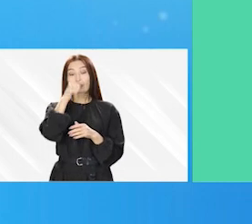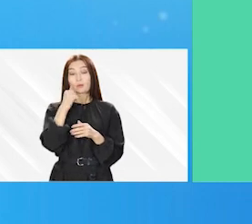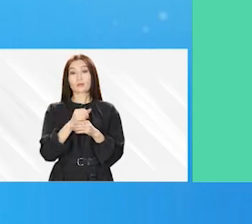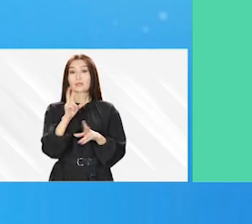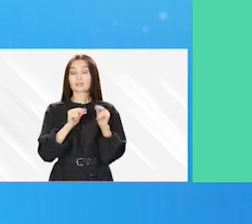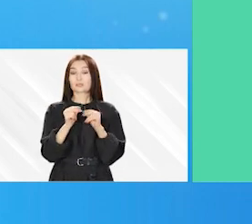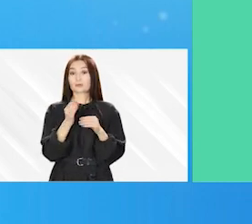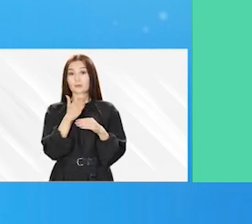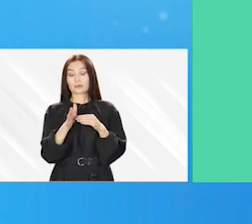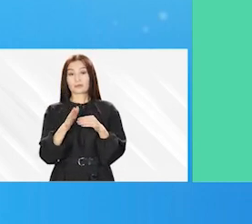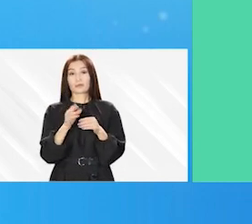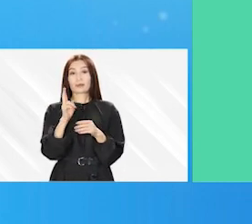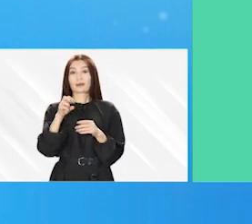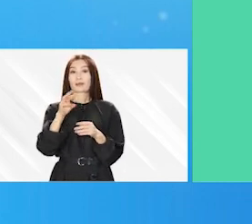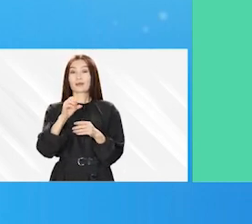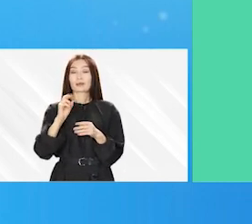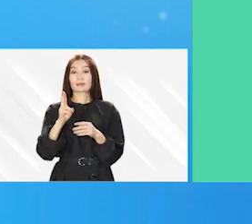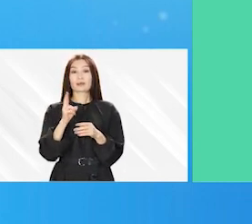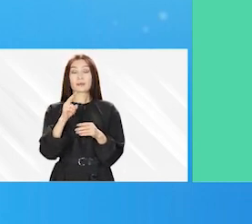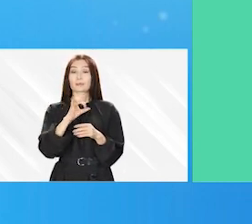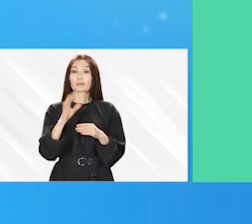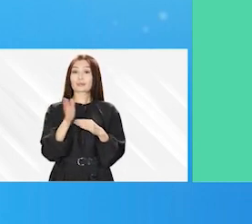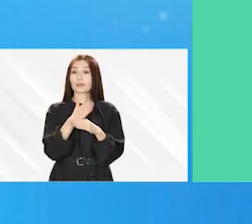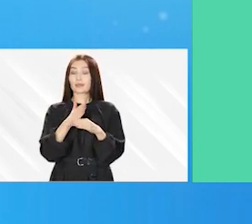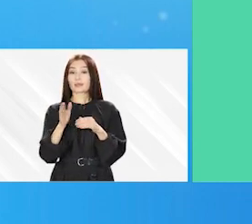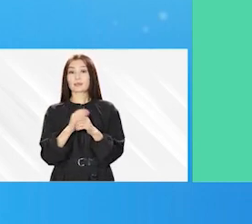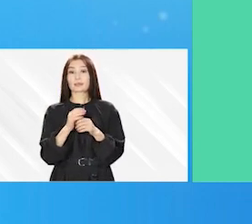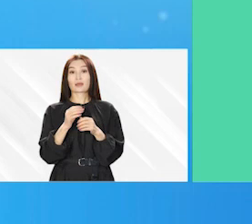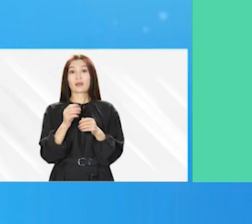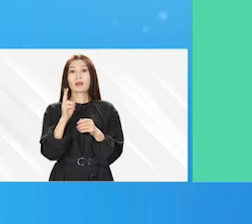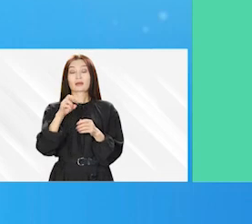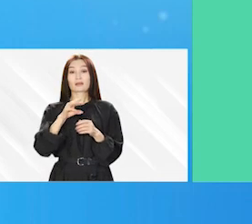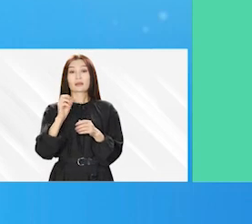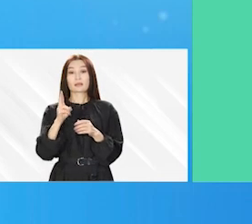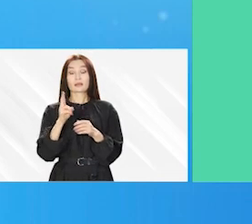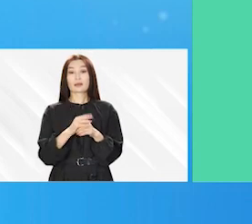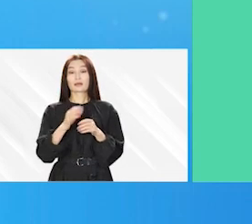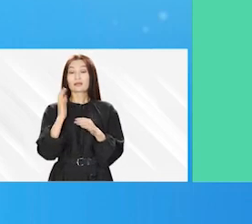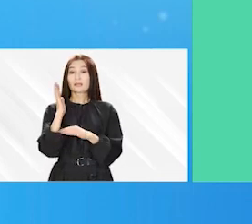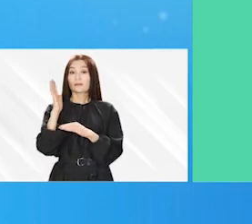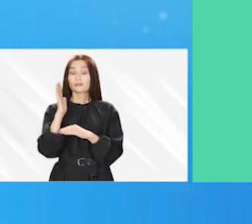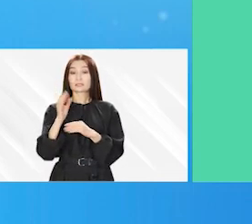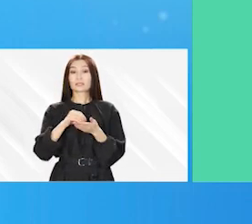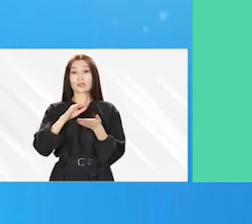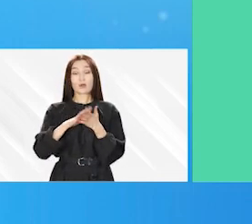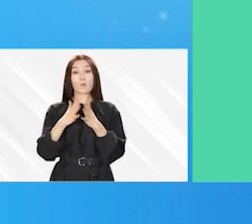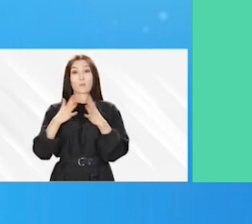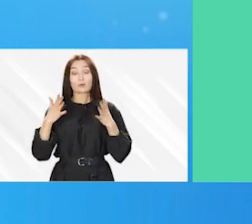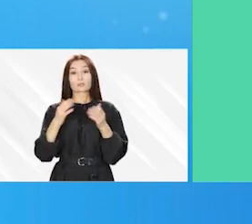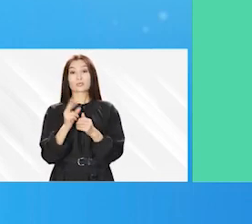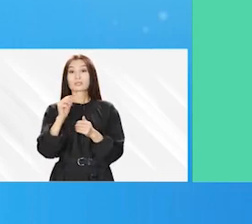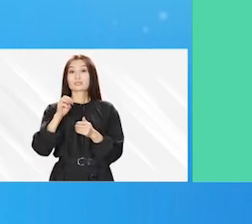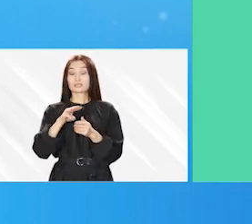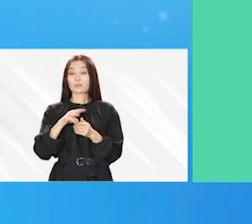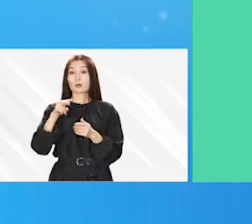счет деления клеток камбия при делении клеток камбия клеток древесины образуются значительно больше чем